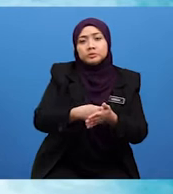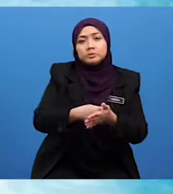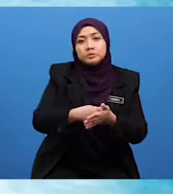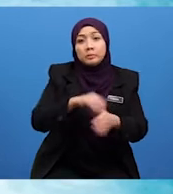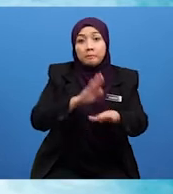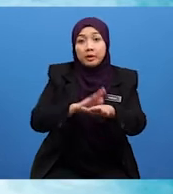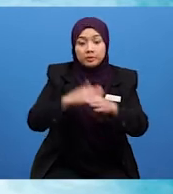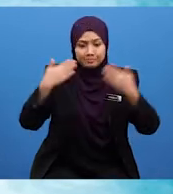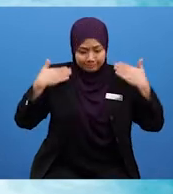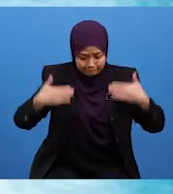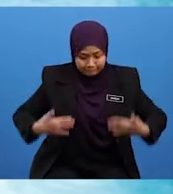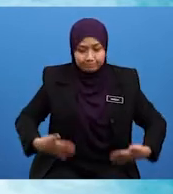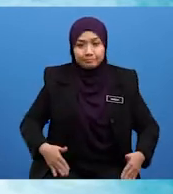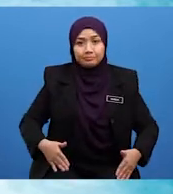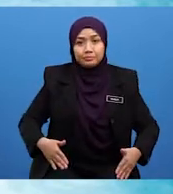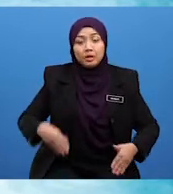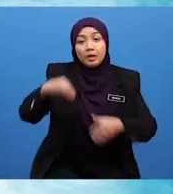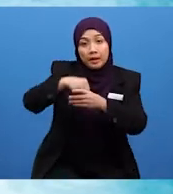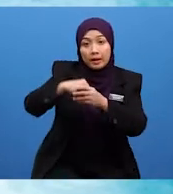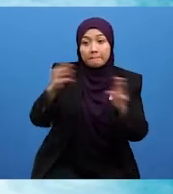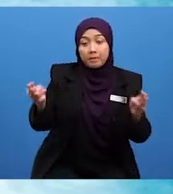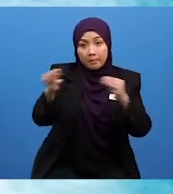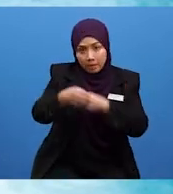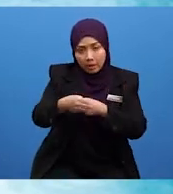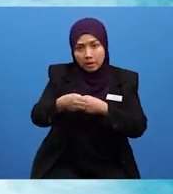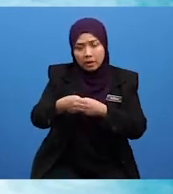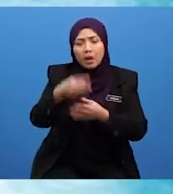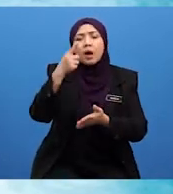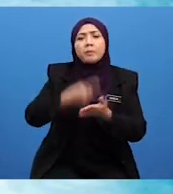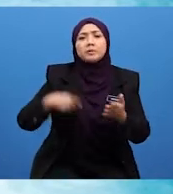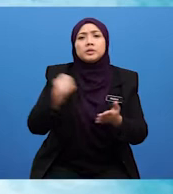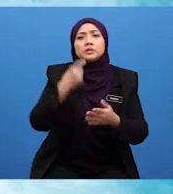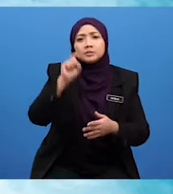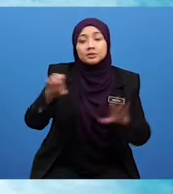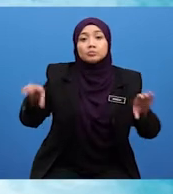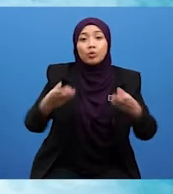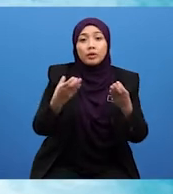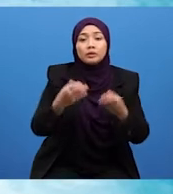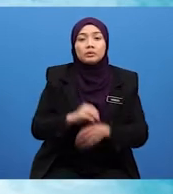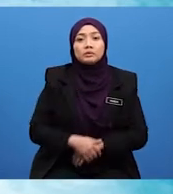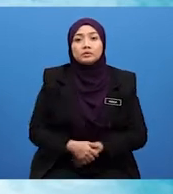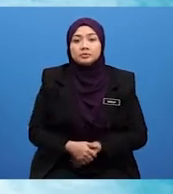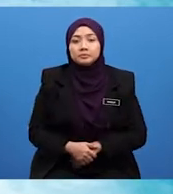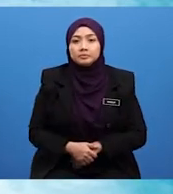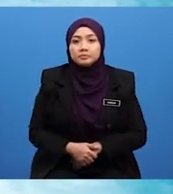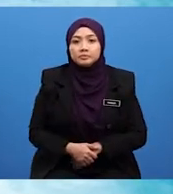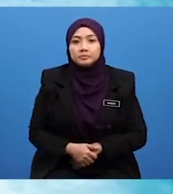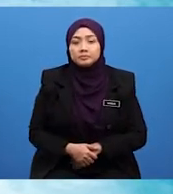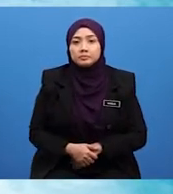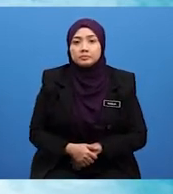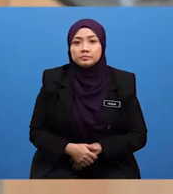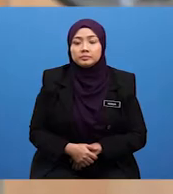bahagian badan anda semasa di dalam makmal sekolah, apakah tindakan yang harus diambil?